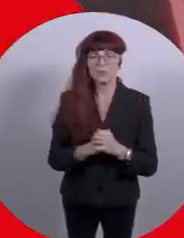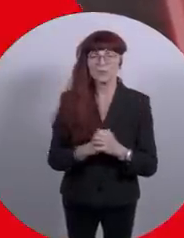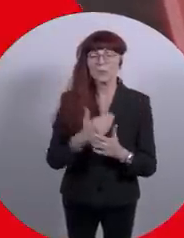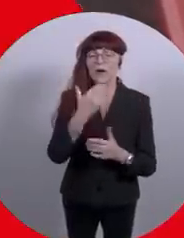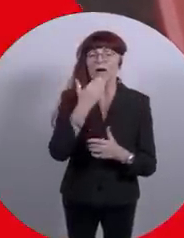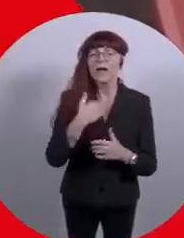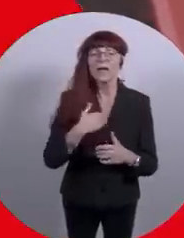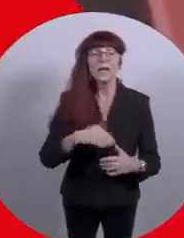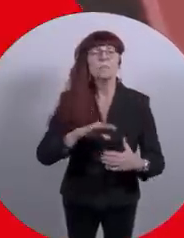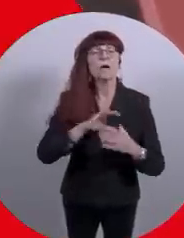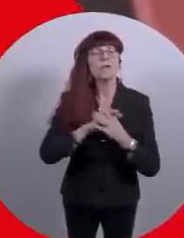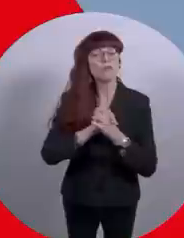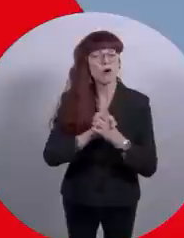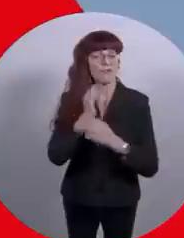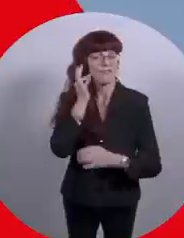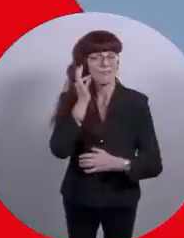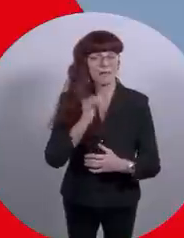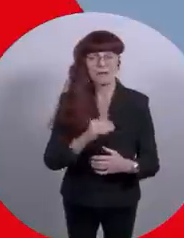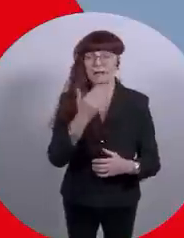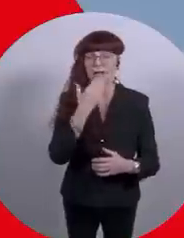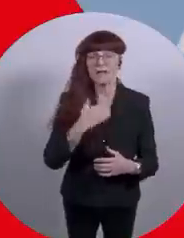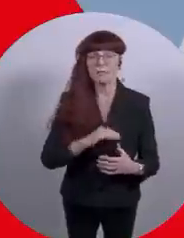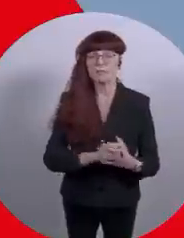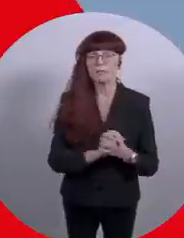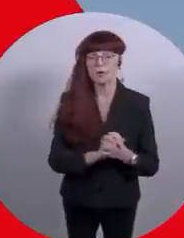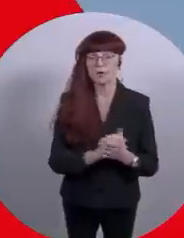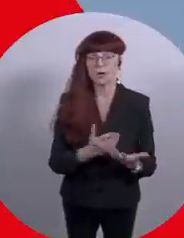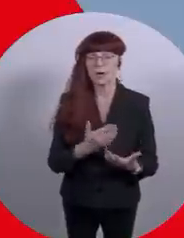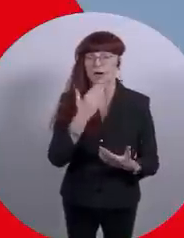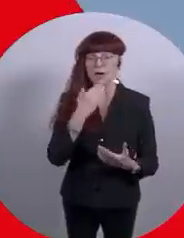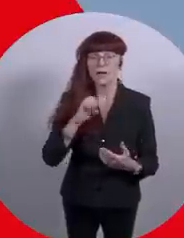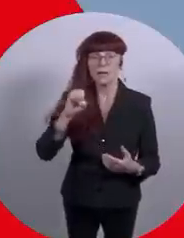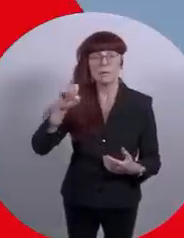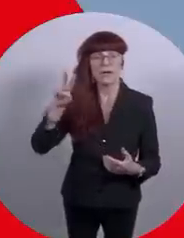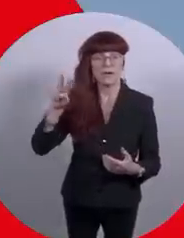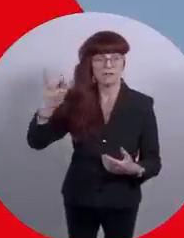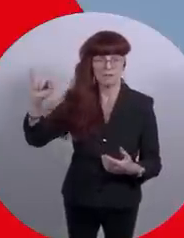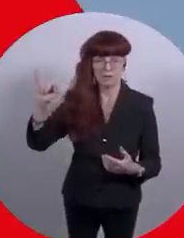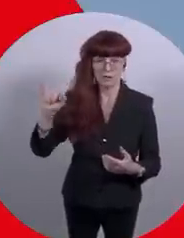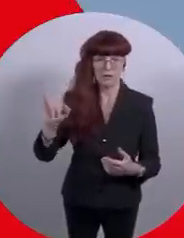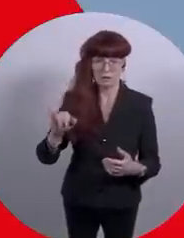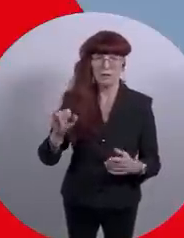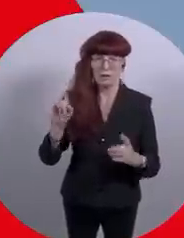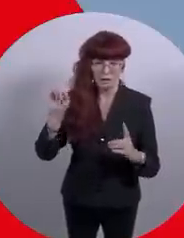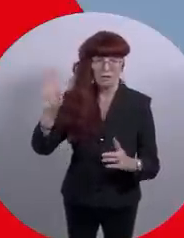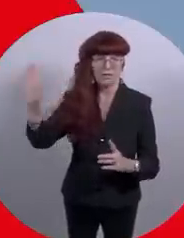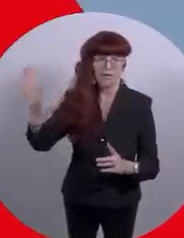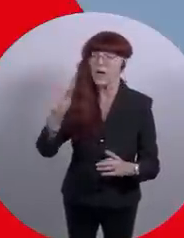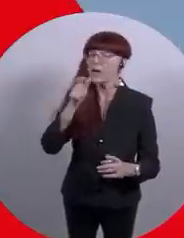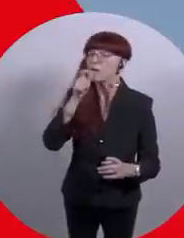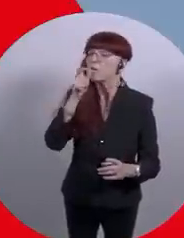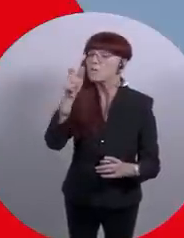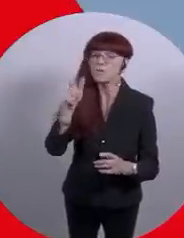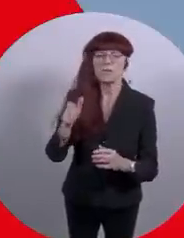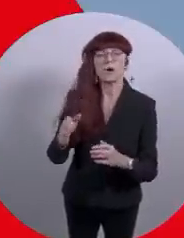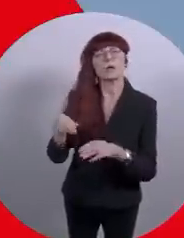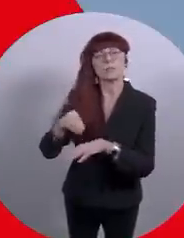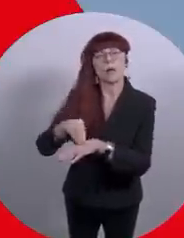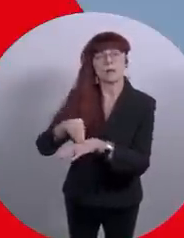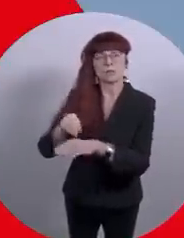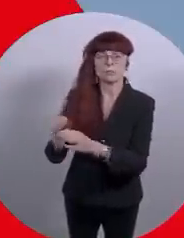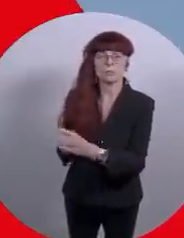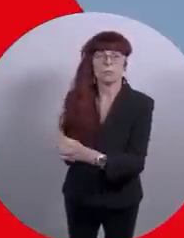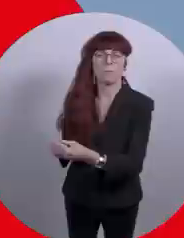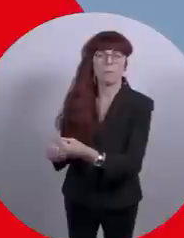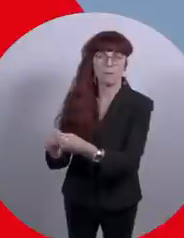liebe Freundinnen Liebe Freunde Liebe ewig ich kann in Wahrheit gleich an deiner Wortmeldung anschließen denn